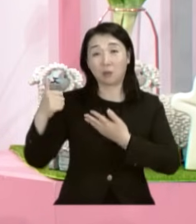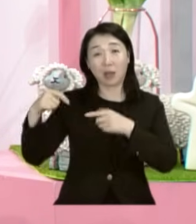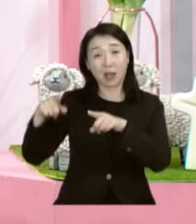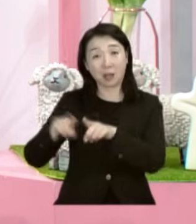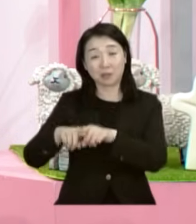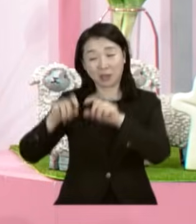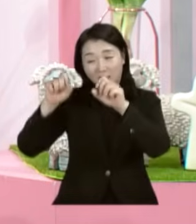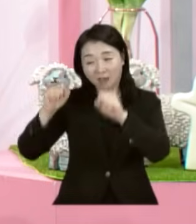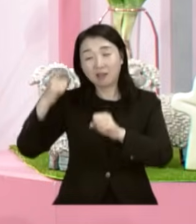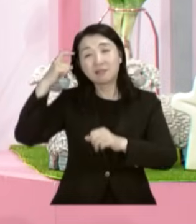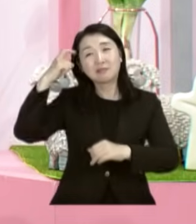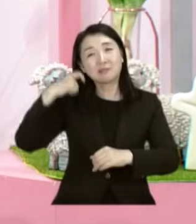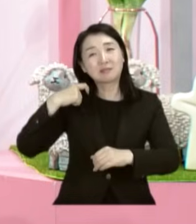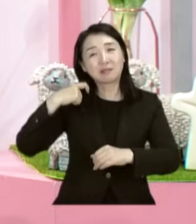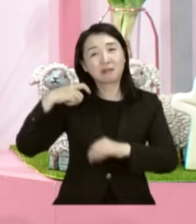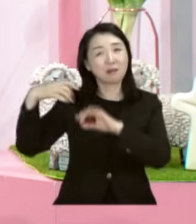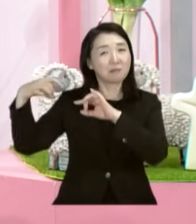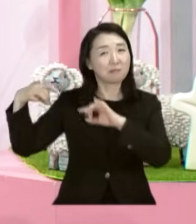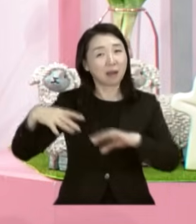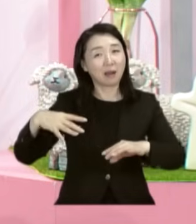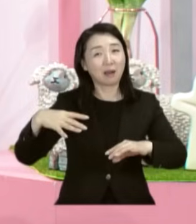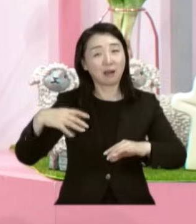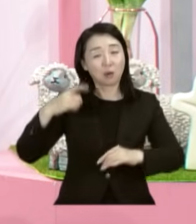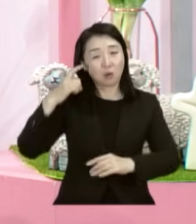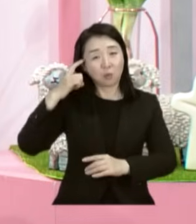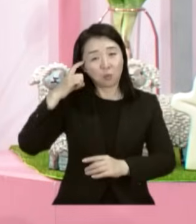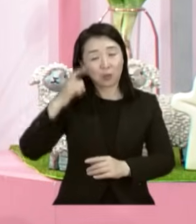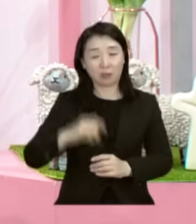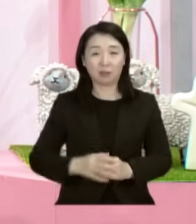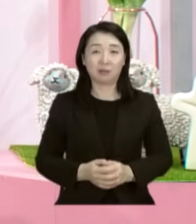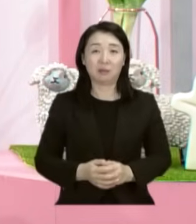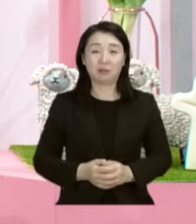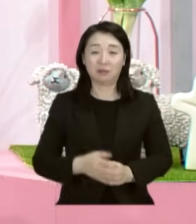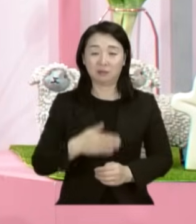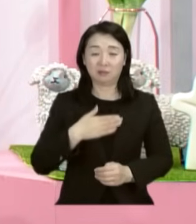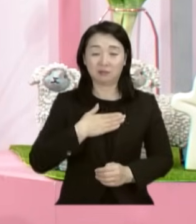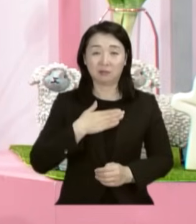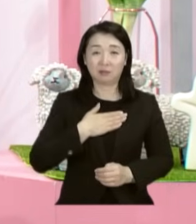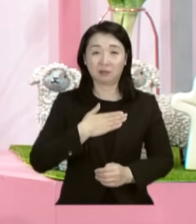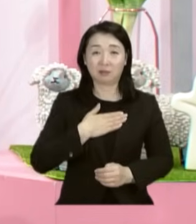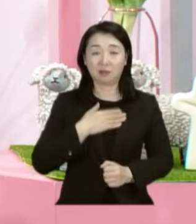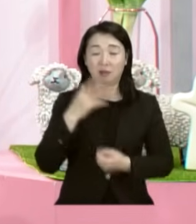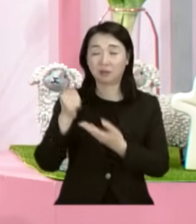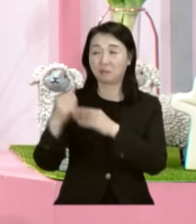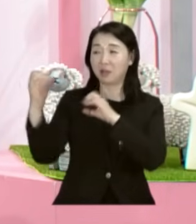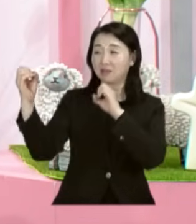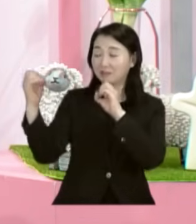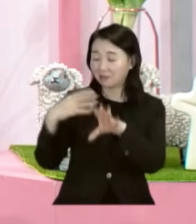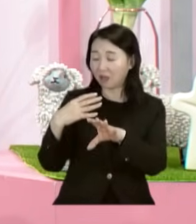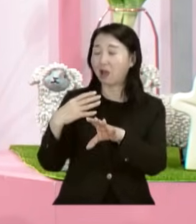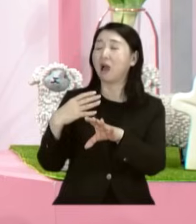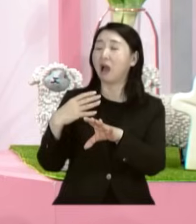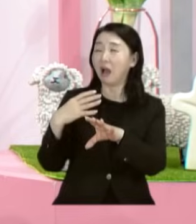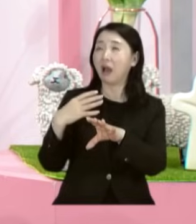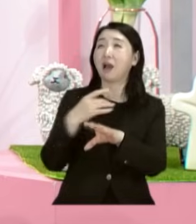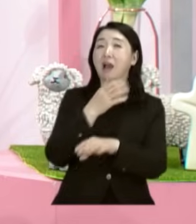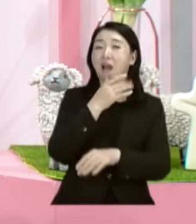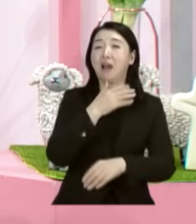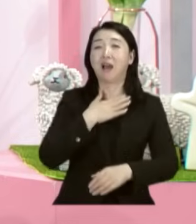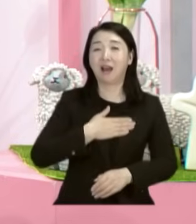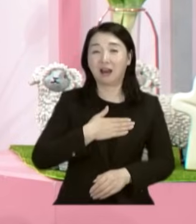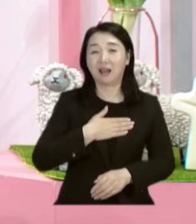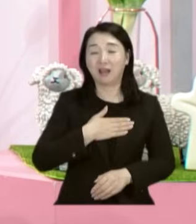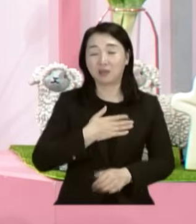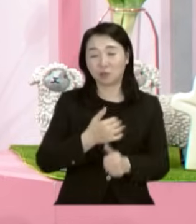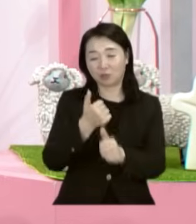함께하여 주신 거를 좀 느꼈어요 그냥 그날 아 내가 어느 정도 하나님의 응답을 받았구나 그래서 제가